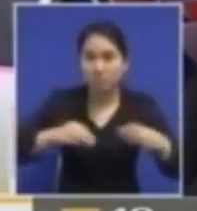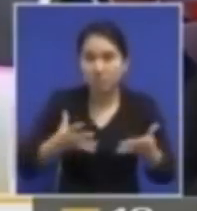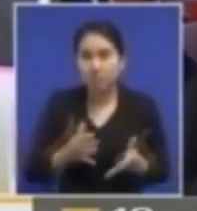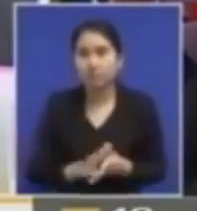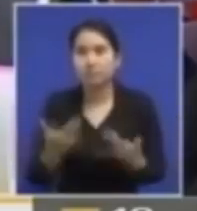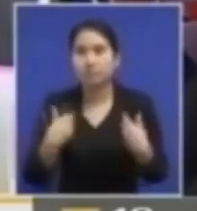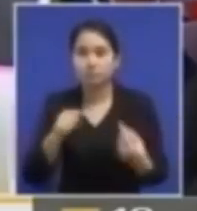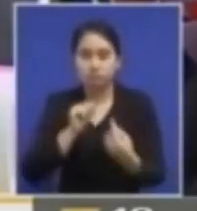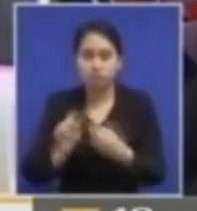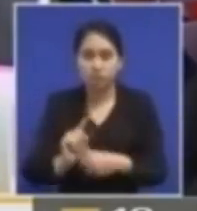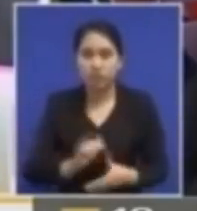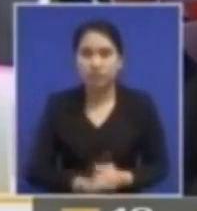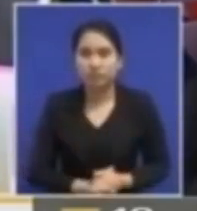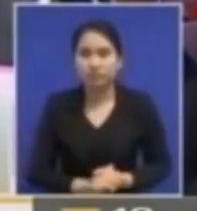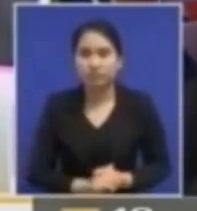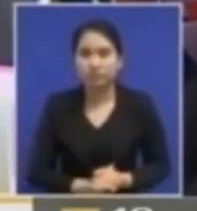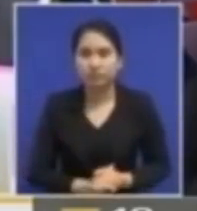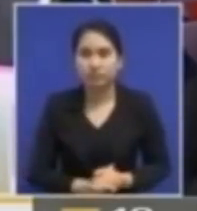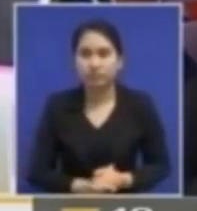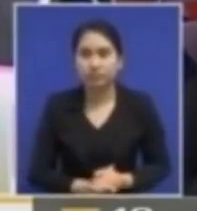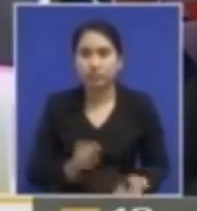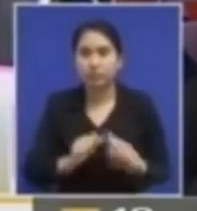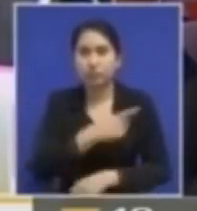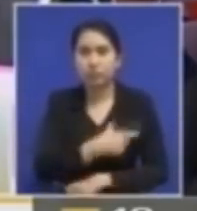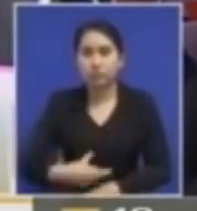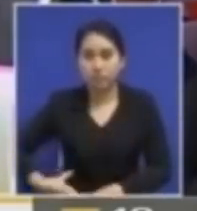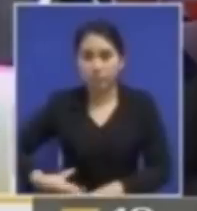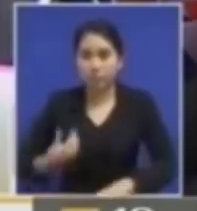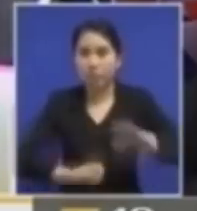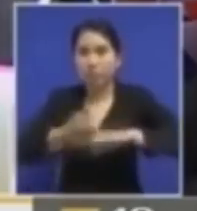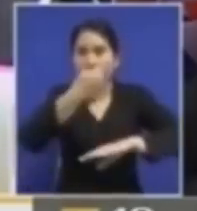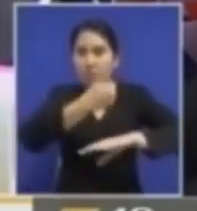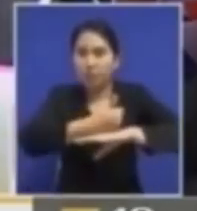ปกครองระบอบประชาธิปไตยอันมีพระมหากษัตริย์ทรงเป็นประมุขบิดเบี้ยว